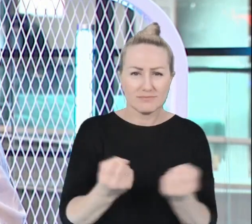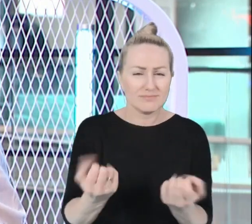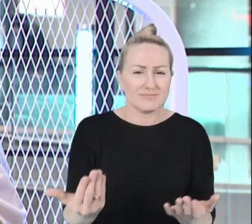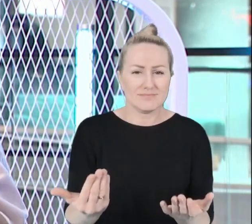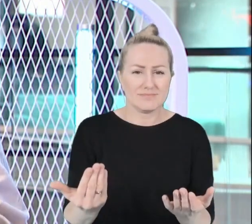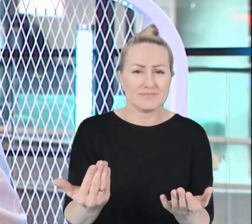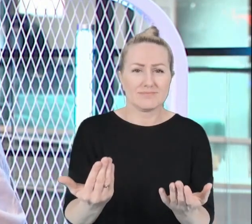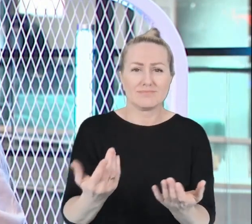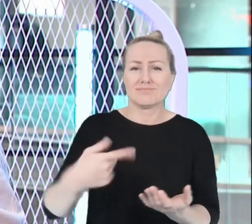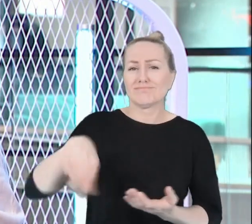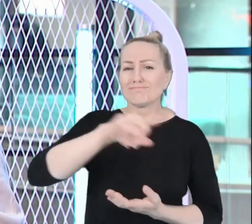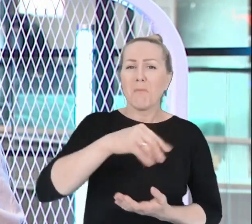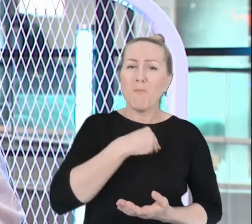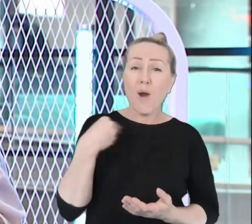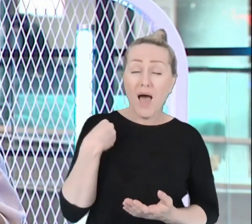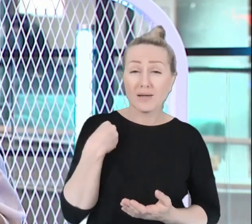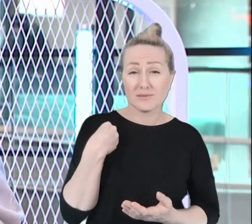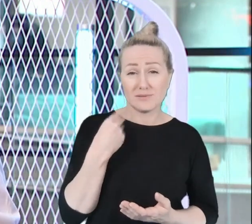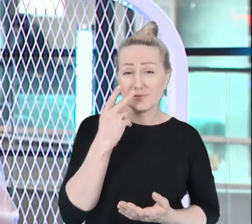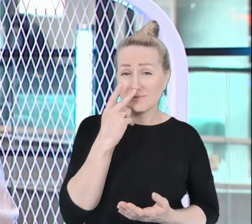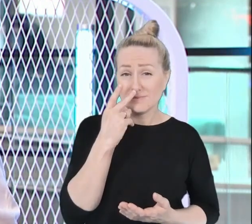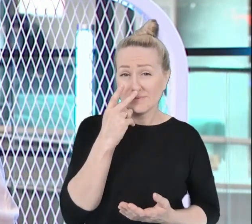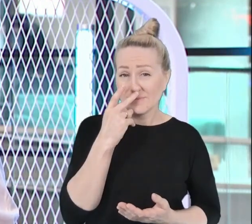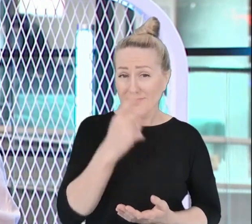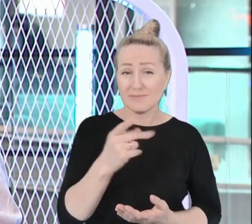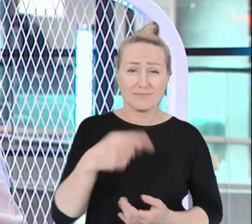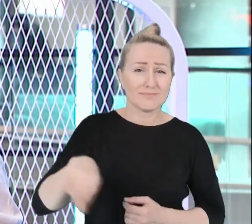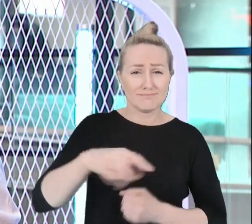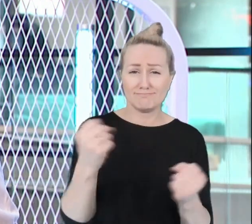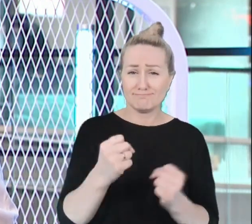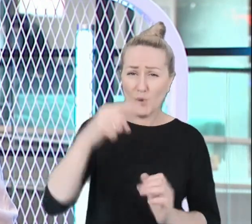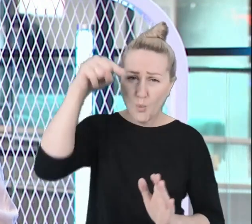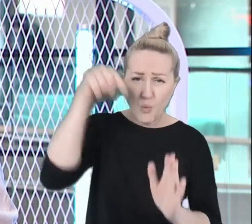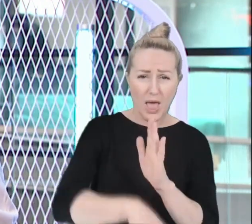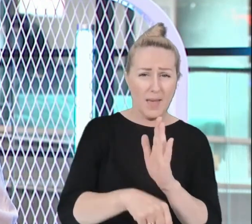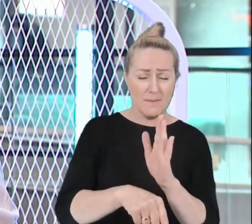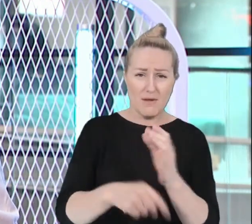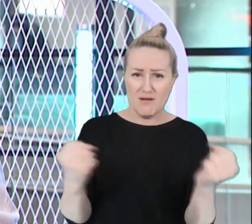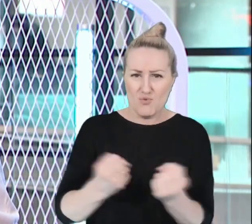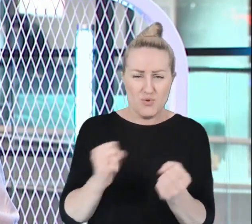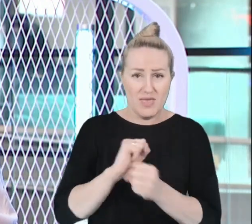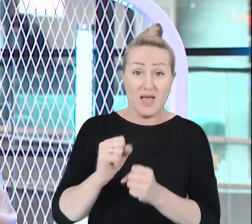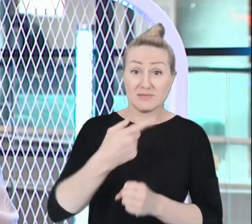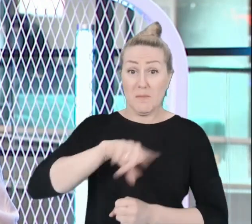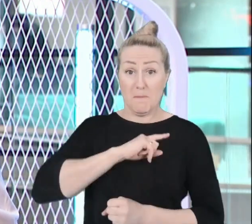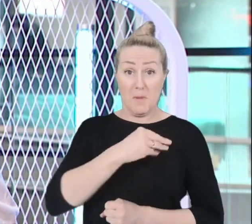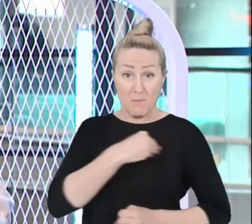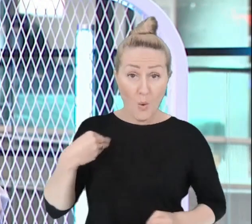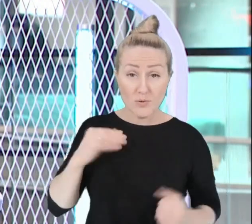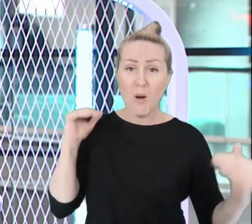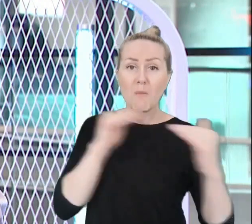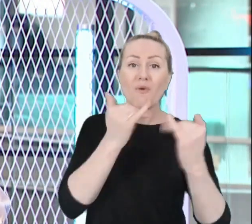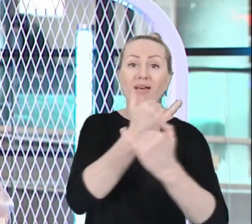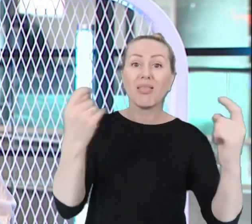u Polaków to się tak bardzo pogłębiło. To znaczy, że na tle innych krajów my faktycznie jesteśmy wypaleni.